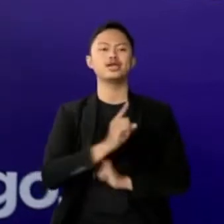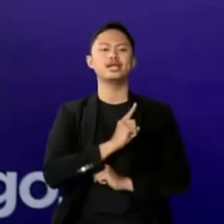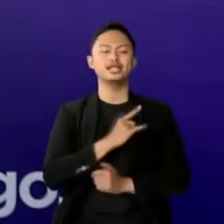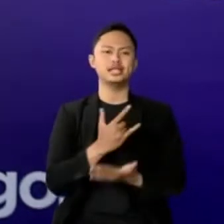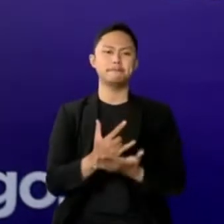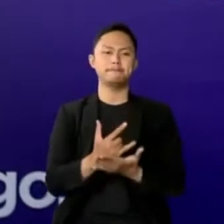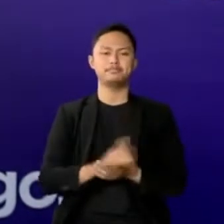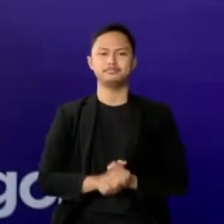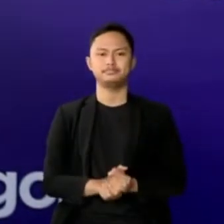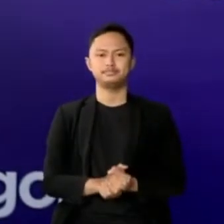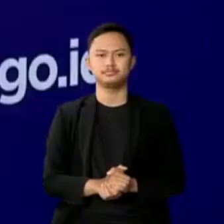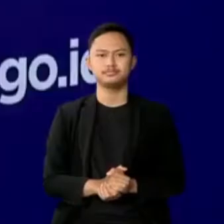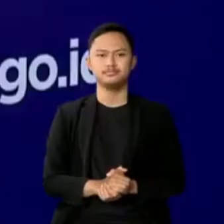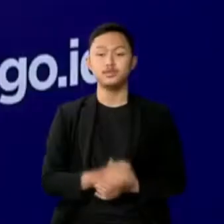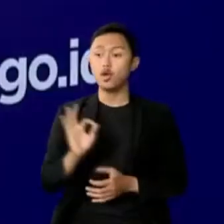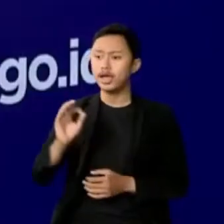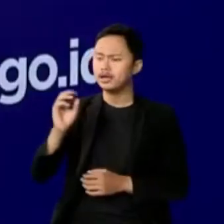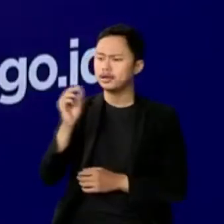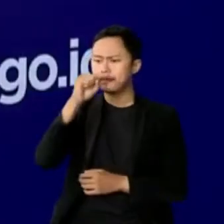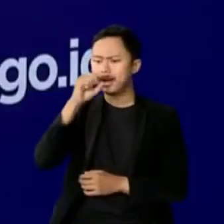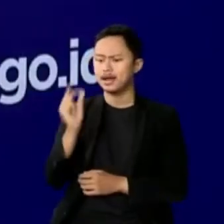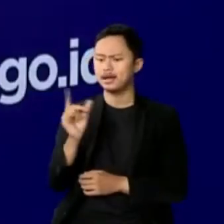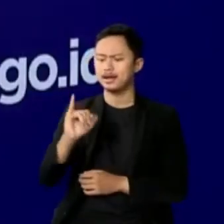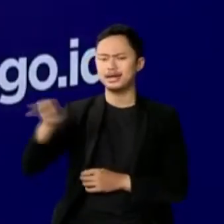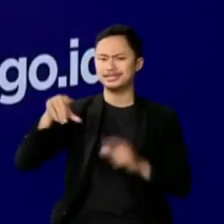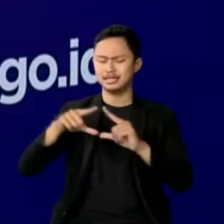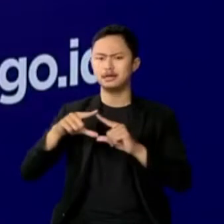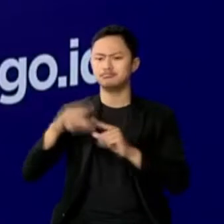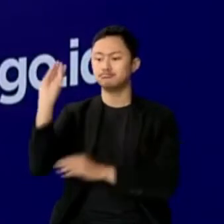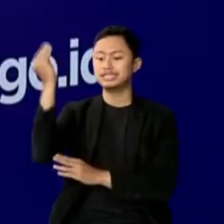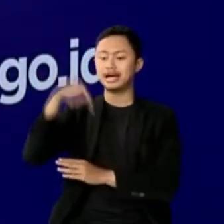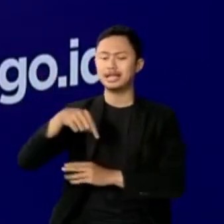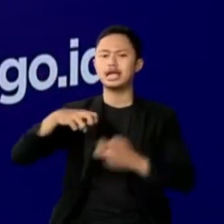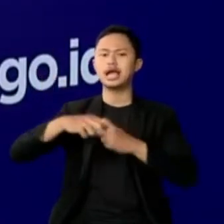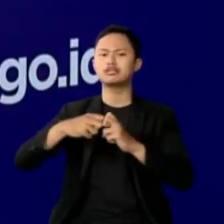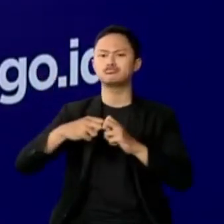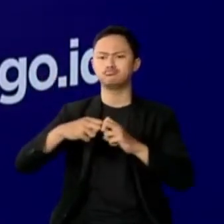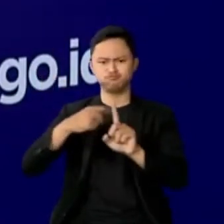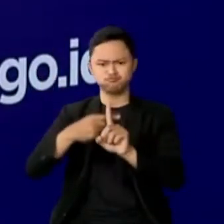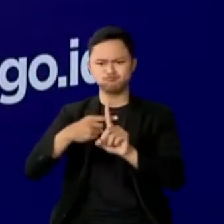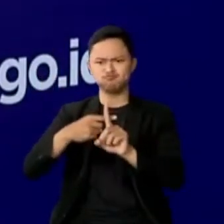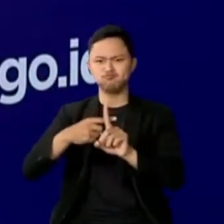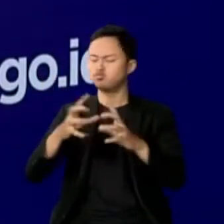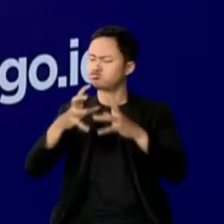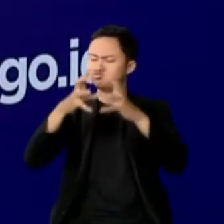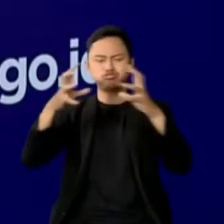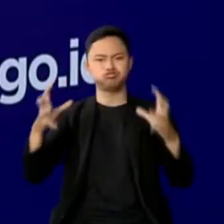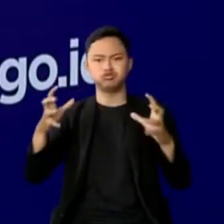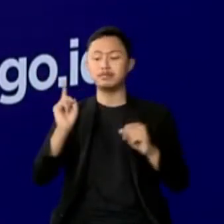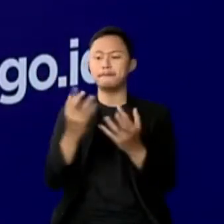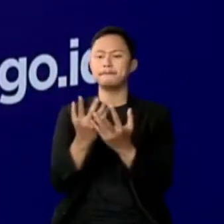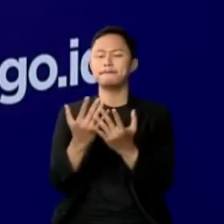oke bang resign ikan di DKI Jakarta ini provinsi dengan tantangan penanganan konflik 19 paling besar di Sepertinya di Indonesia karena